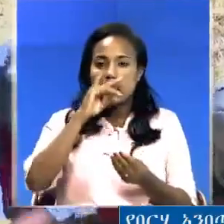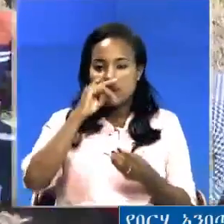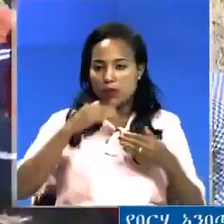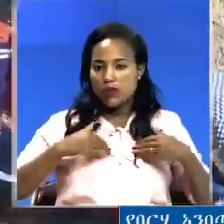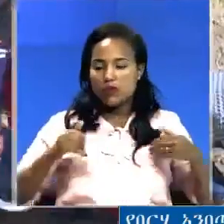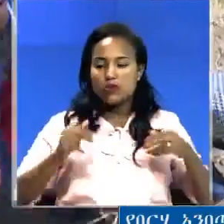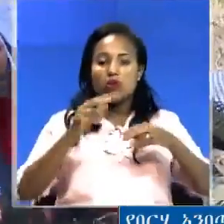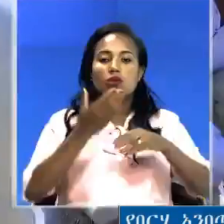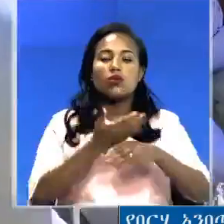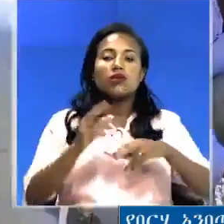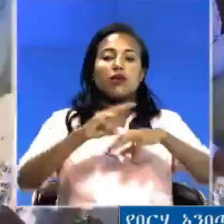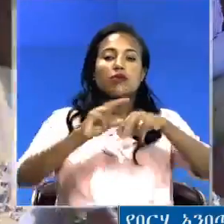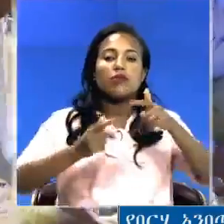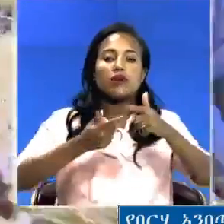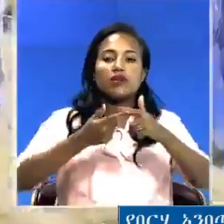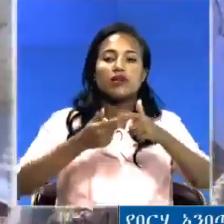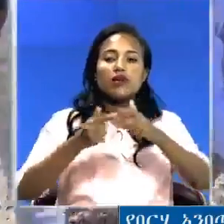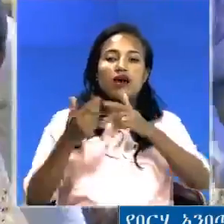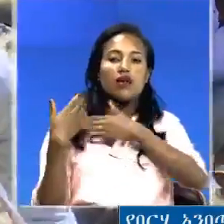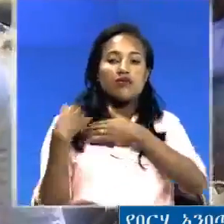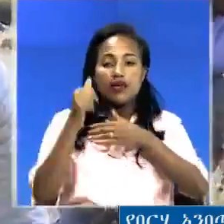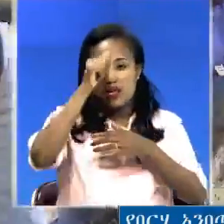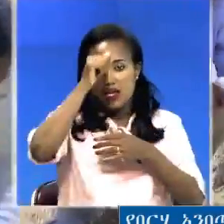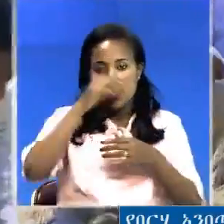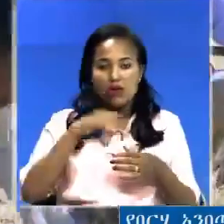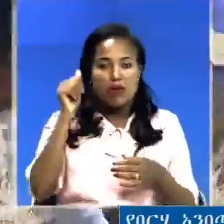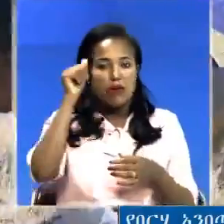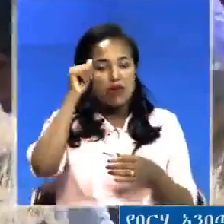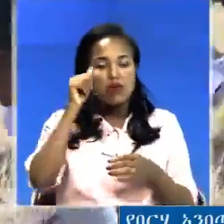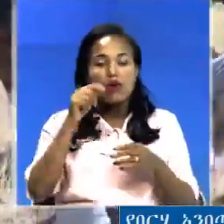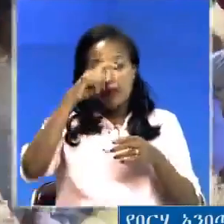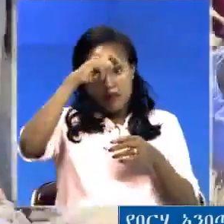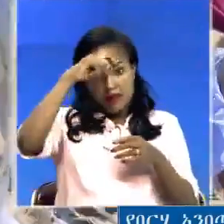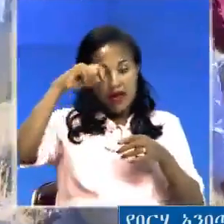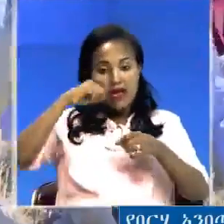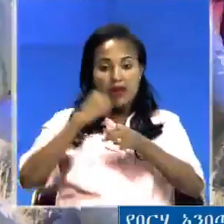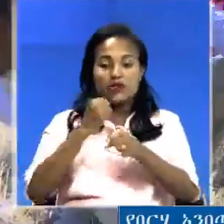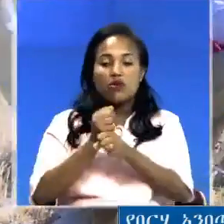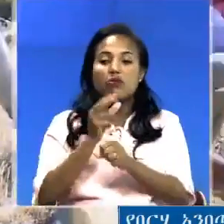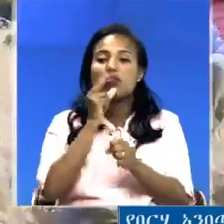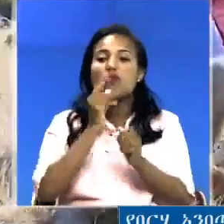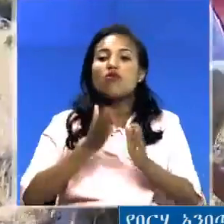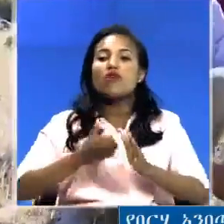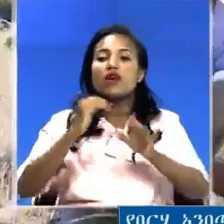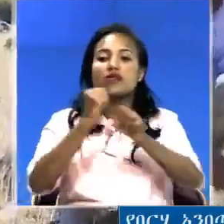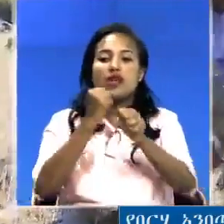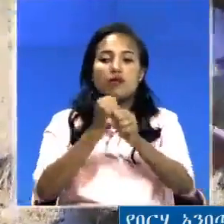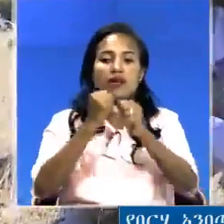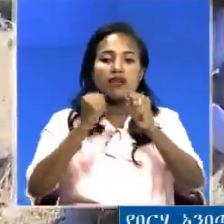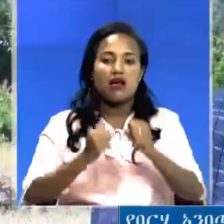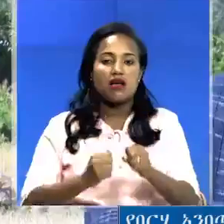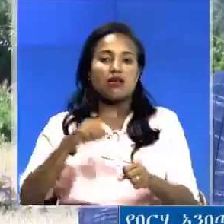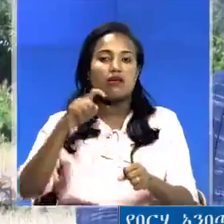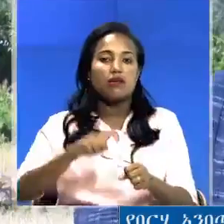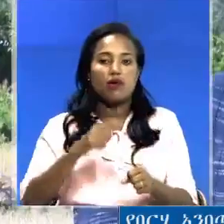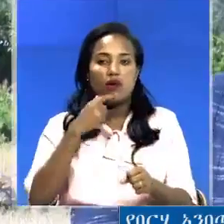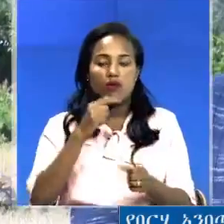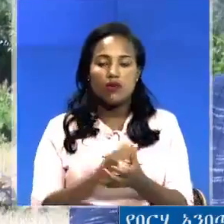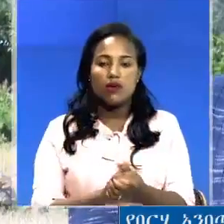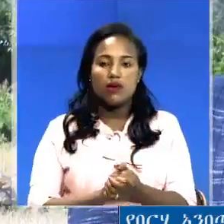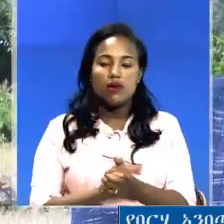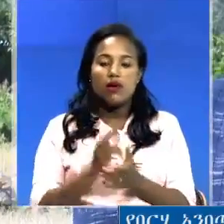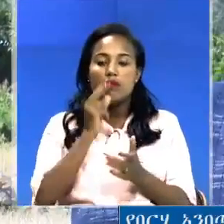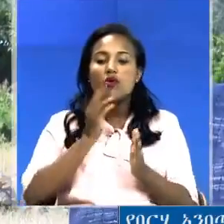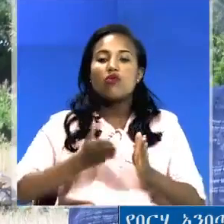ቢሮ ምክትል ቢሮ ኃላፊው አቶ አባይነህ መላኩ በበጋ ወራት የሚሰሩ የበጎ ፍቃድ ስራዎችን ማጠናከር ተገቢ ነው ብለዋል። የበጎ ፍቃድ ተግባር በተለይም